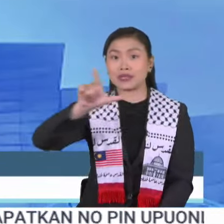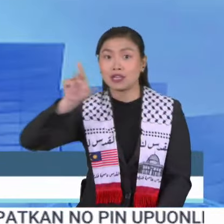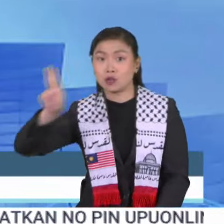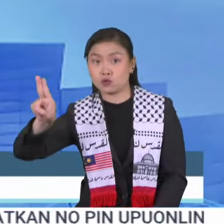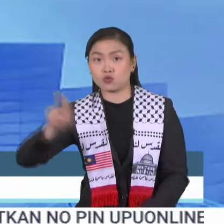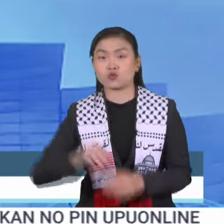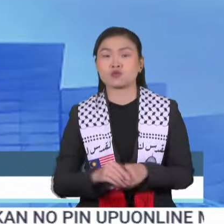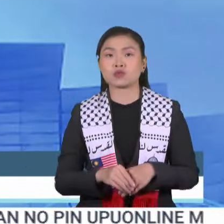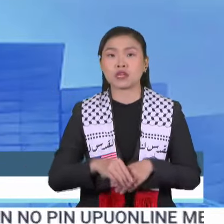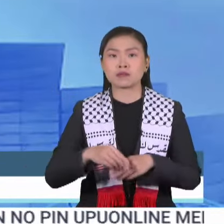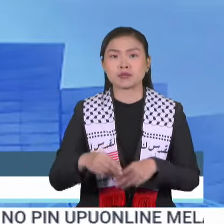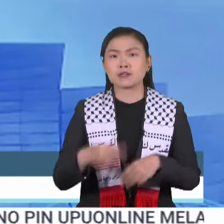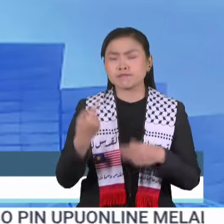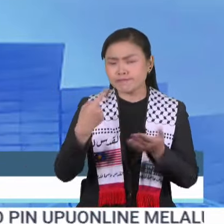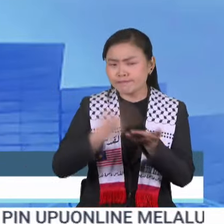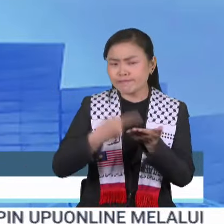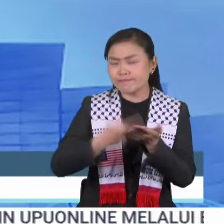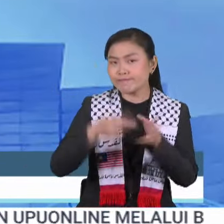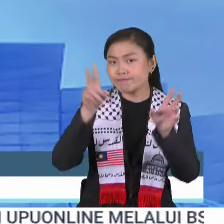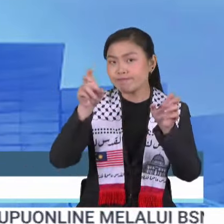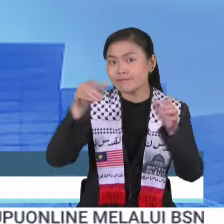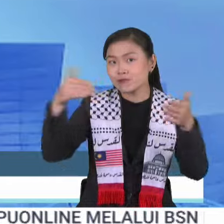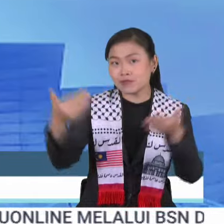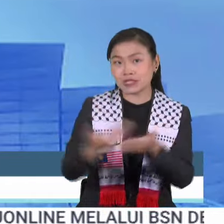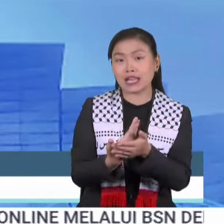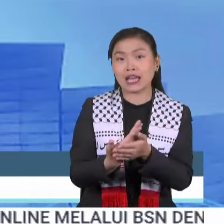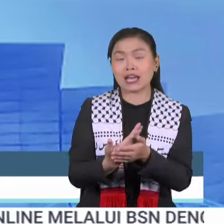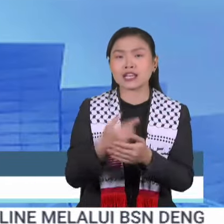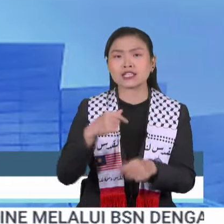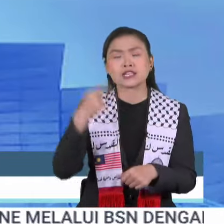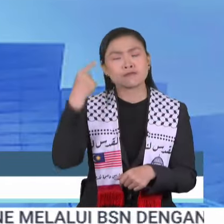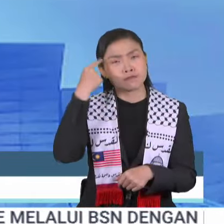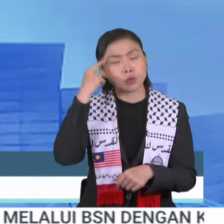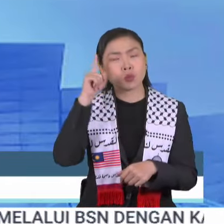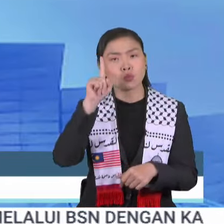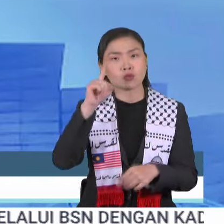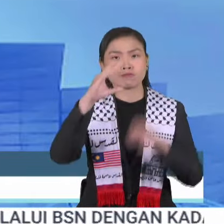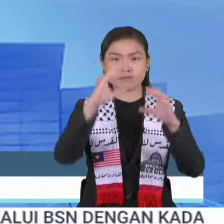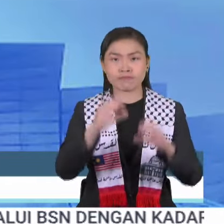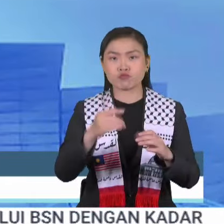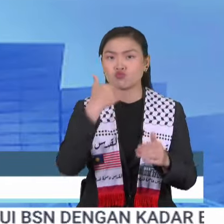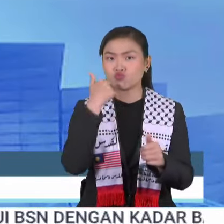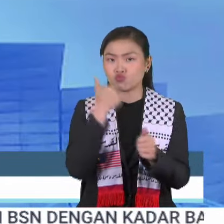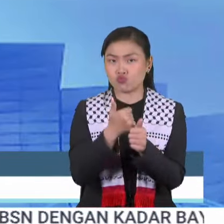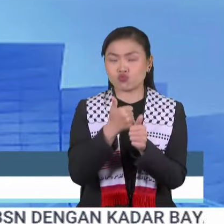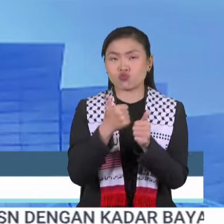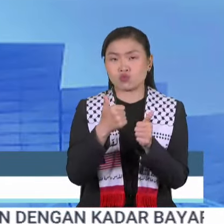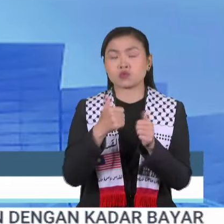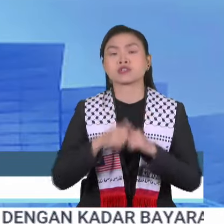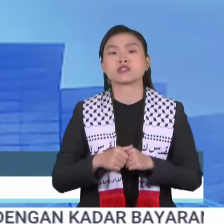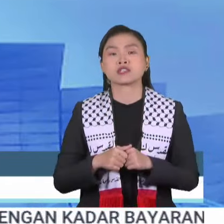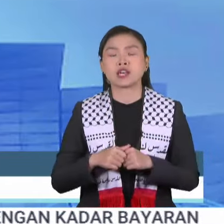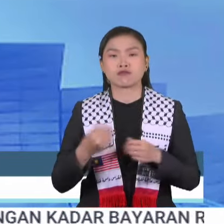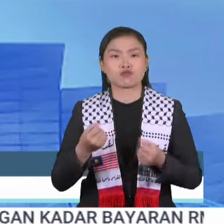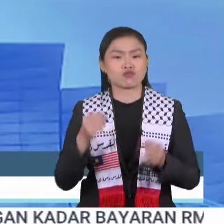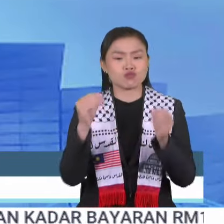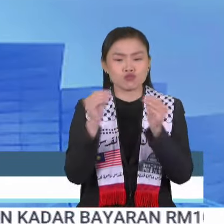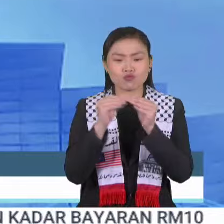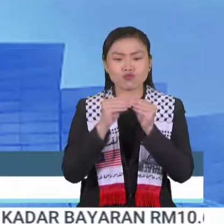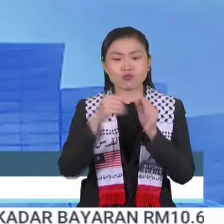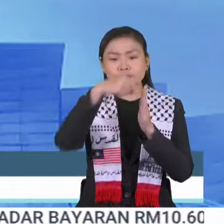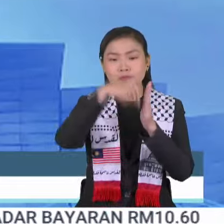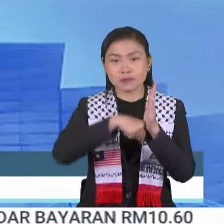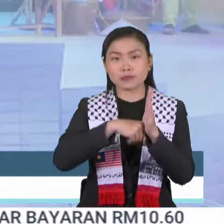dalam menghasilkan karya. Beliau menyifatkan ia sebagai satu langkah tepat untuk menghasilkan lagu yang penuh makna tersirat.